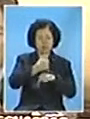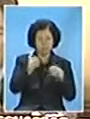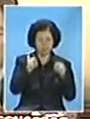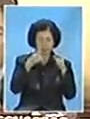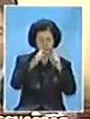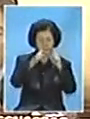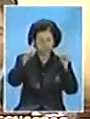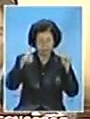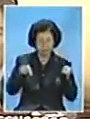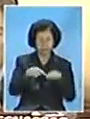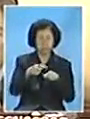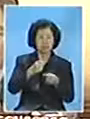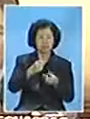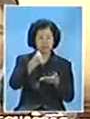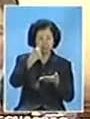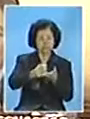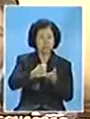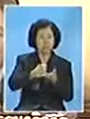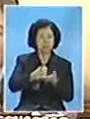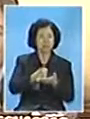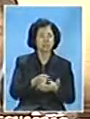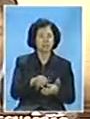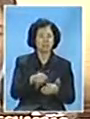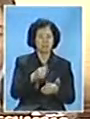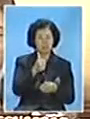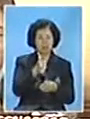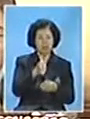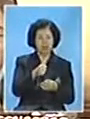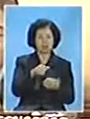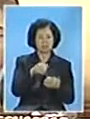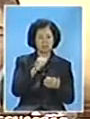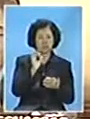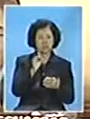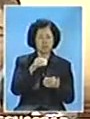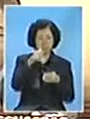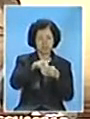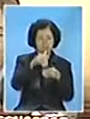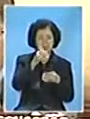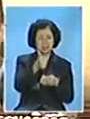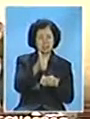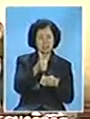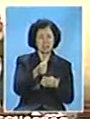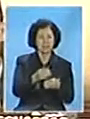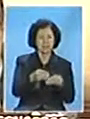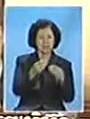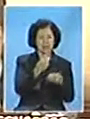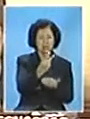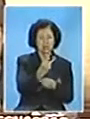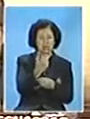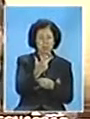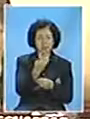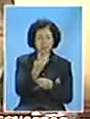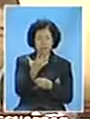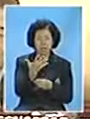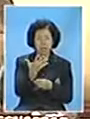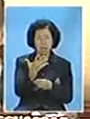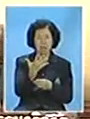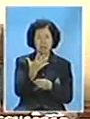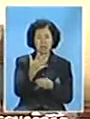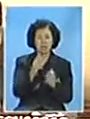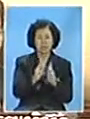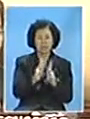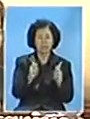ชาชีพแพทย์แผนไทยโอเคยอมให้เลือกเพราะงั้นก็เลยเติมว่าให้2 3 4 5นะกรรมการโด